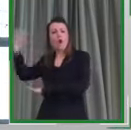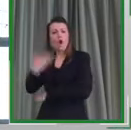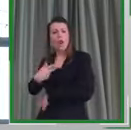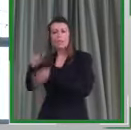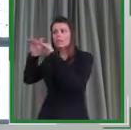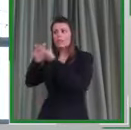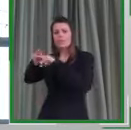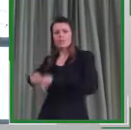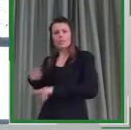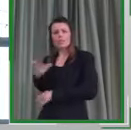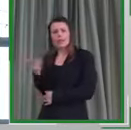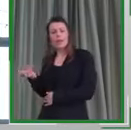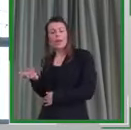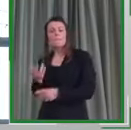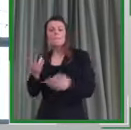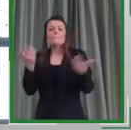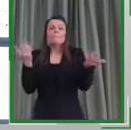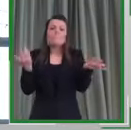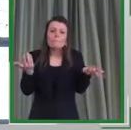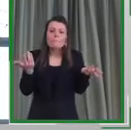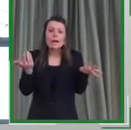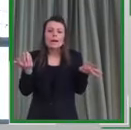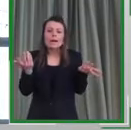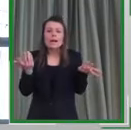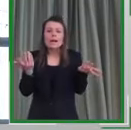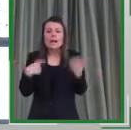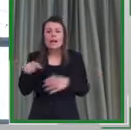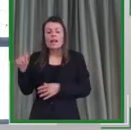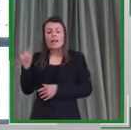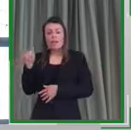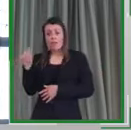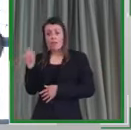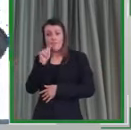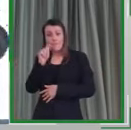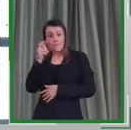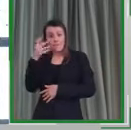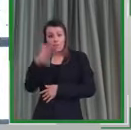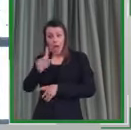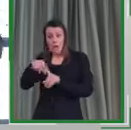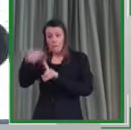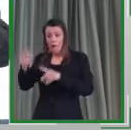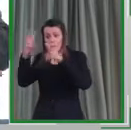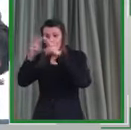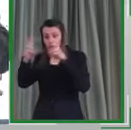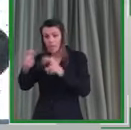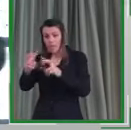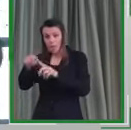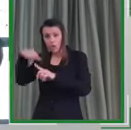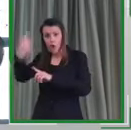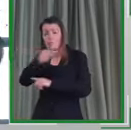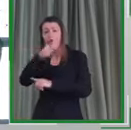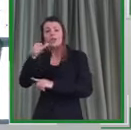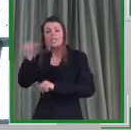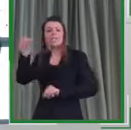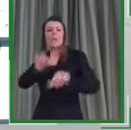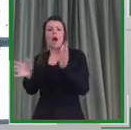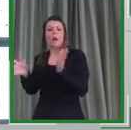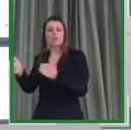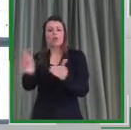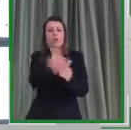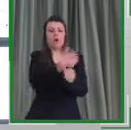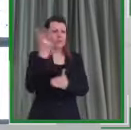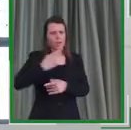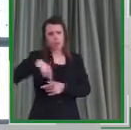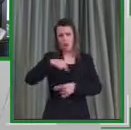che per eseguire e poi il test successivo ci sono dei laboratori e abbiamo attivato tutti i lavoratori possibili immaginabili